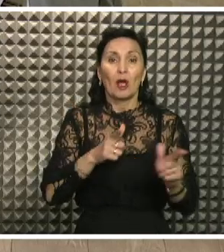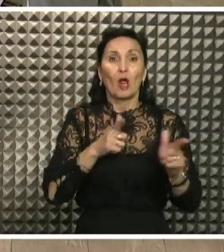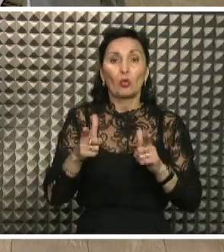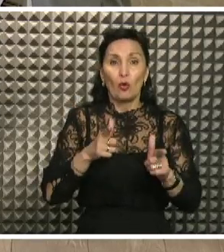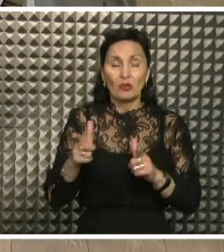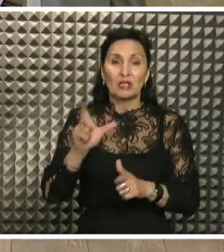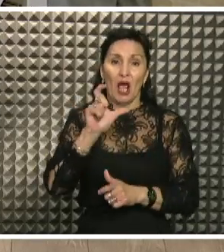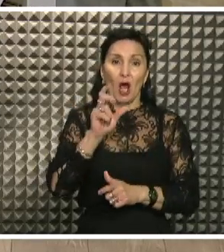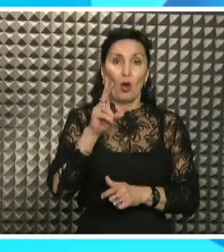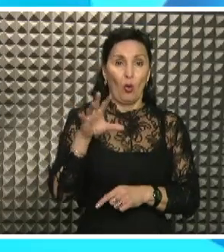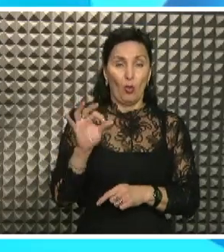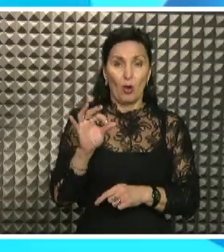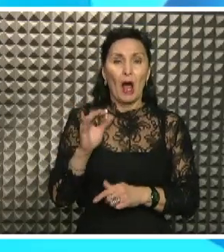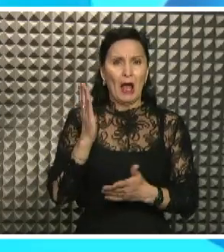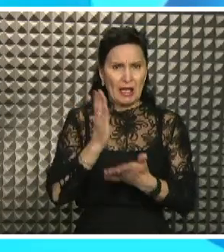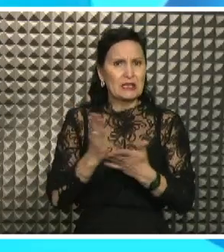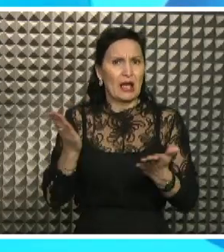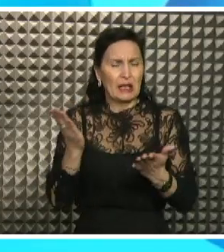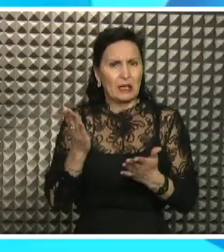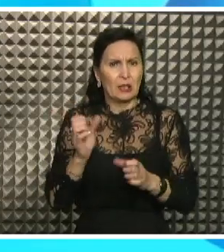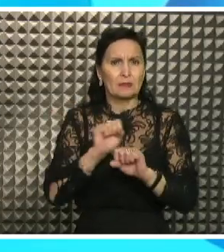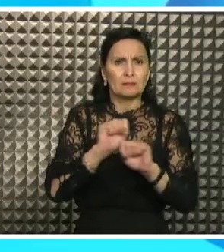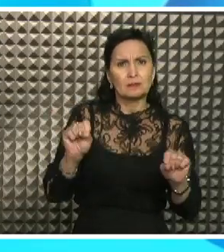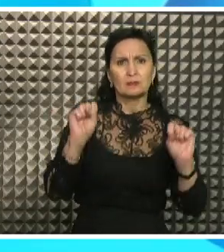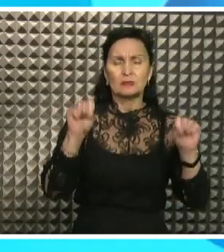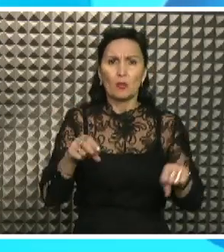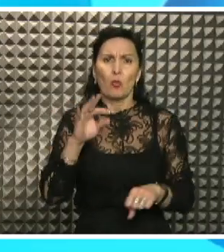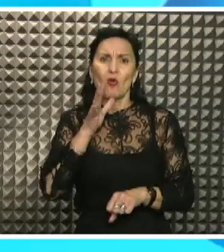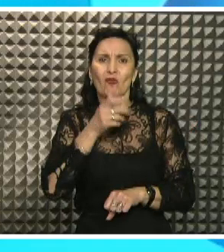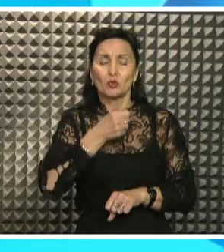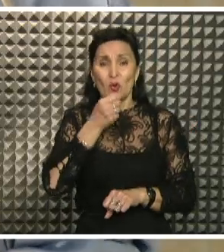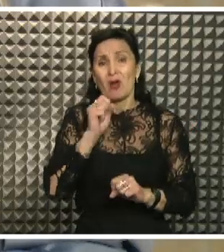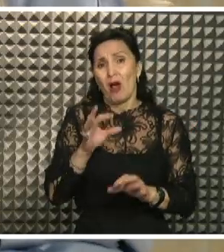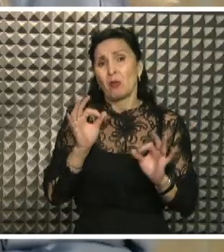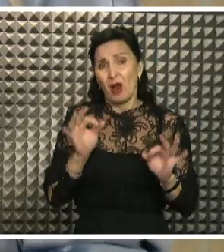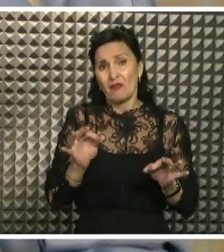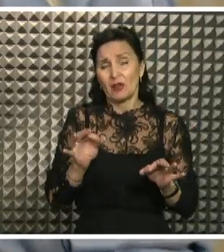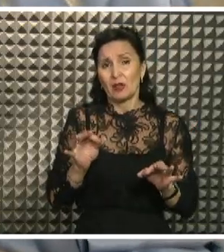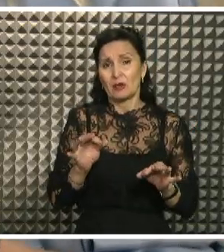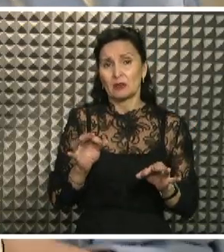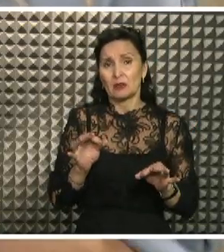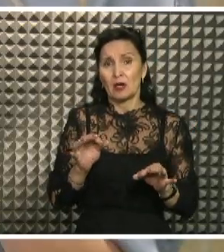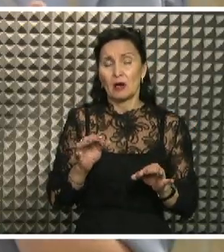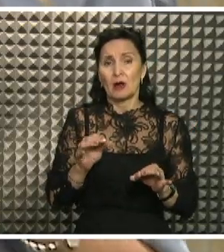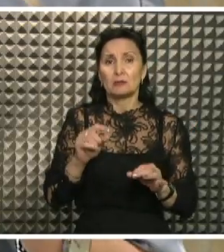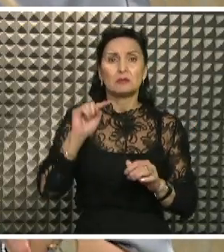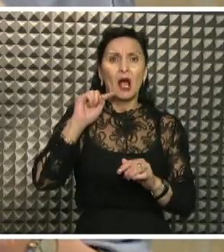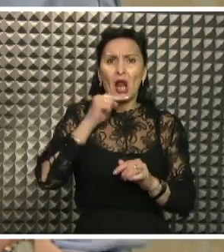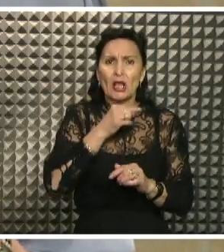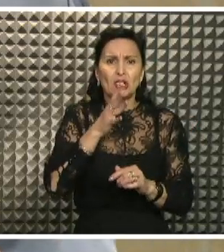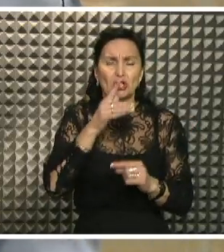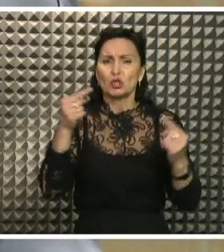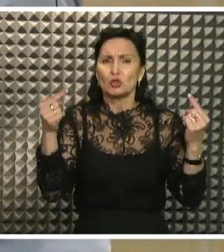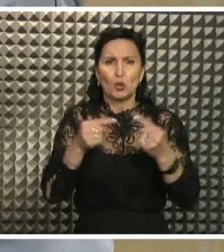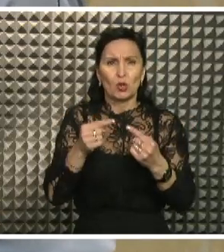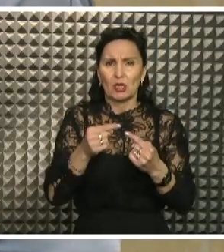процедурам ЭКО. А вот есть какие-то ограничения по возрасту? Ну, как правило, ограничений прям четких